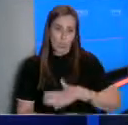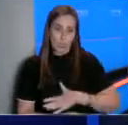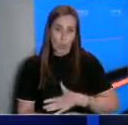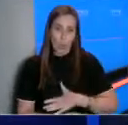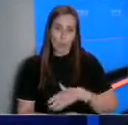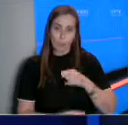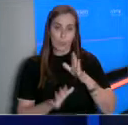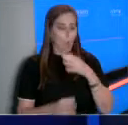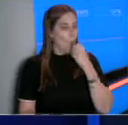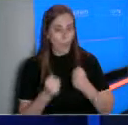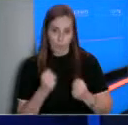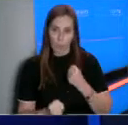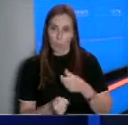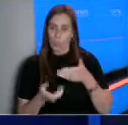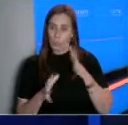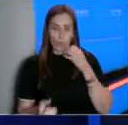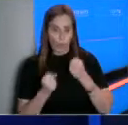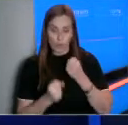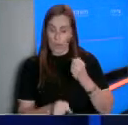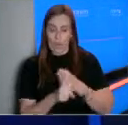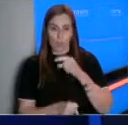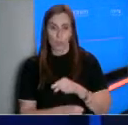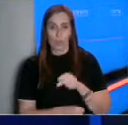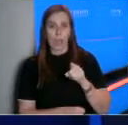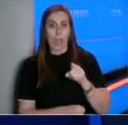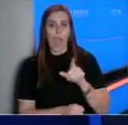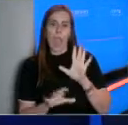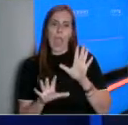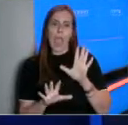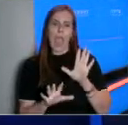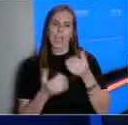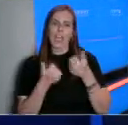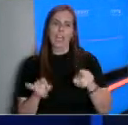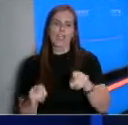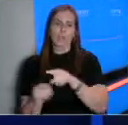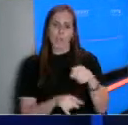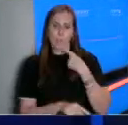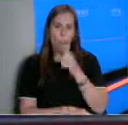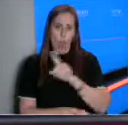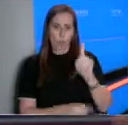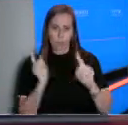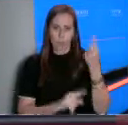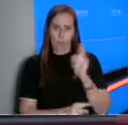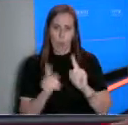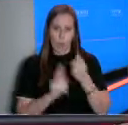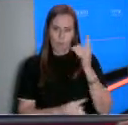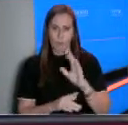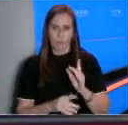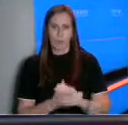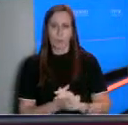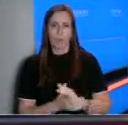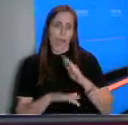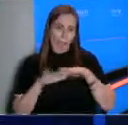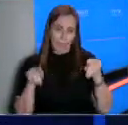אותה. זה מאוד קשה, זה מאוד קשה לעשות את זה. זאת אומרת, היא ריפתה את ידיהם בו בזמן שאמרה להם לא יקרה. לא יקרה. אוקיי, אבל